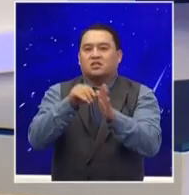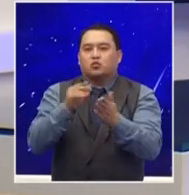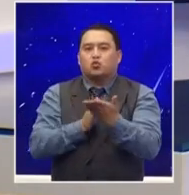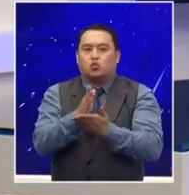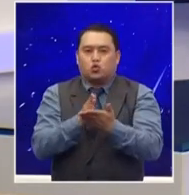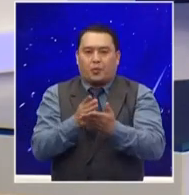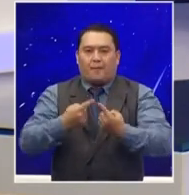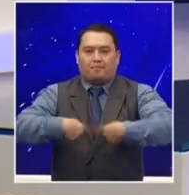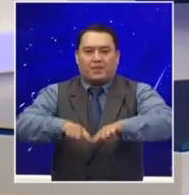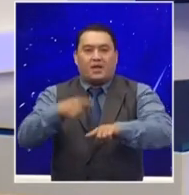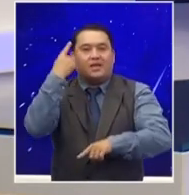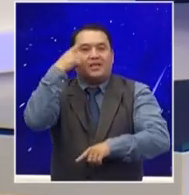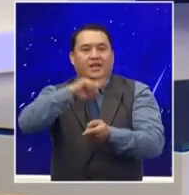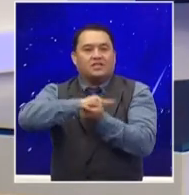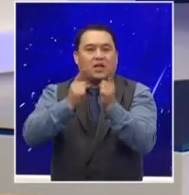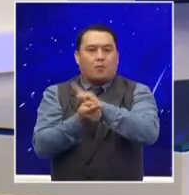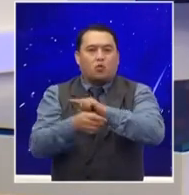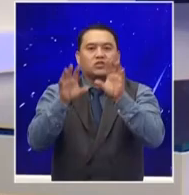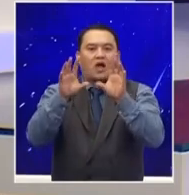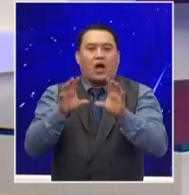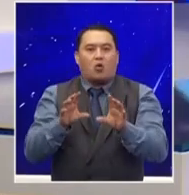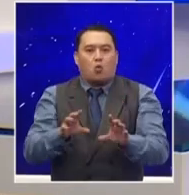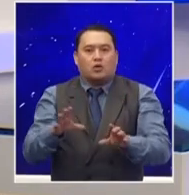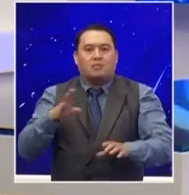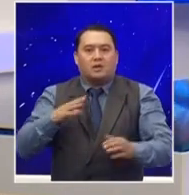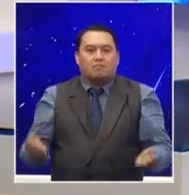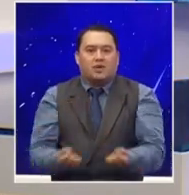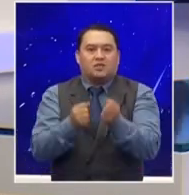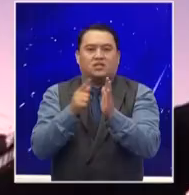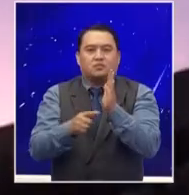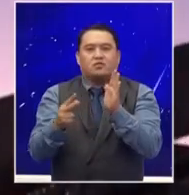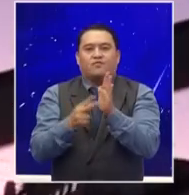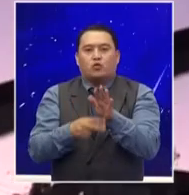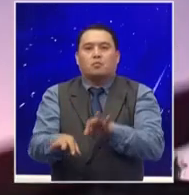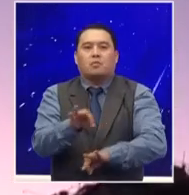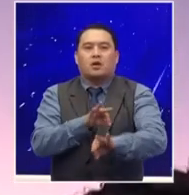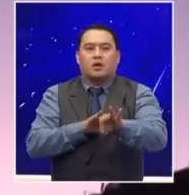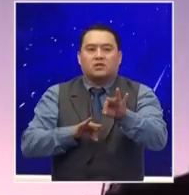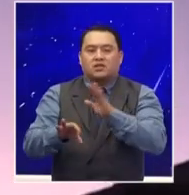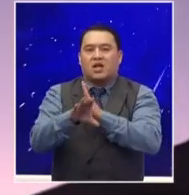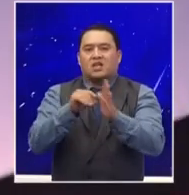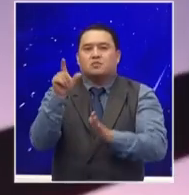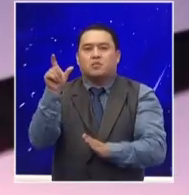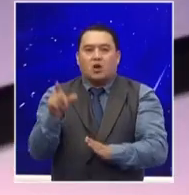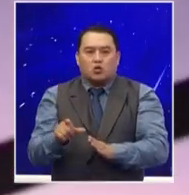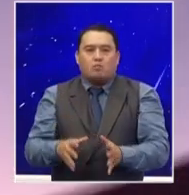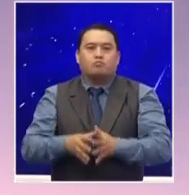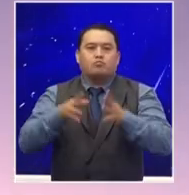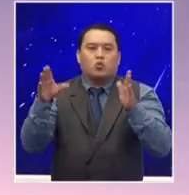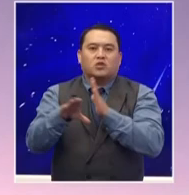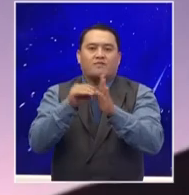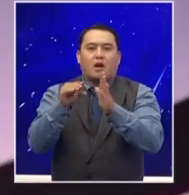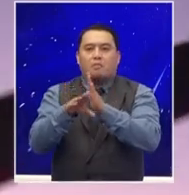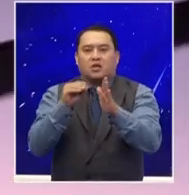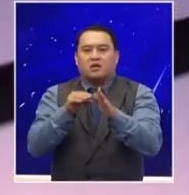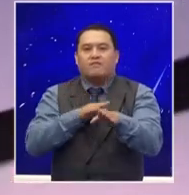избирательная служба. Идею замены основного закона страны поддержали 78% избирателей. Еще больше